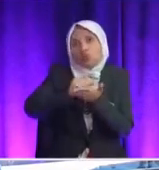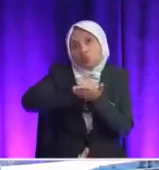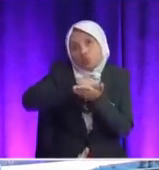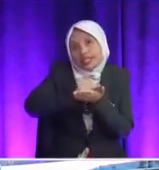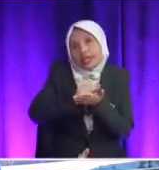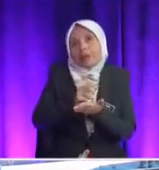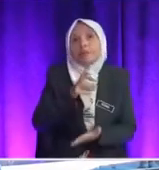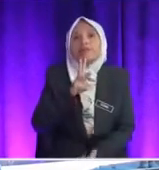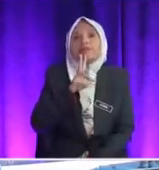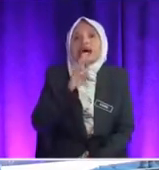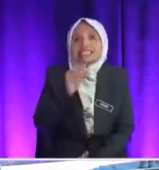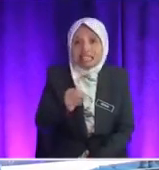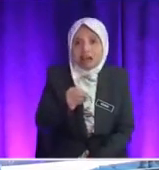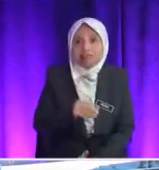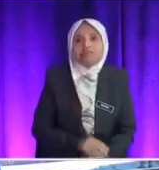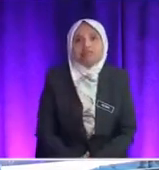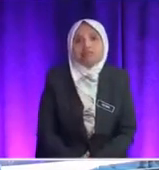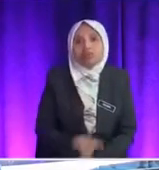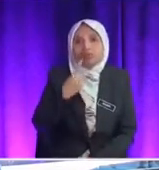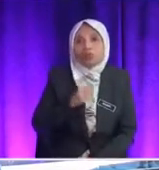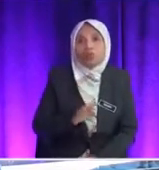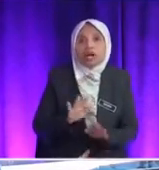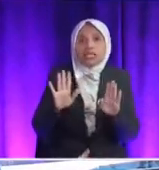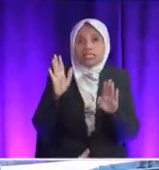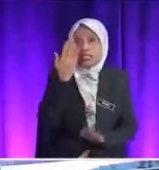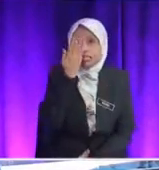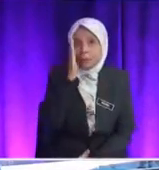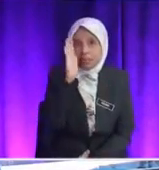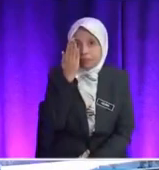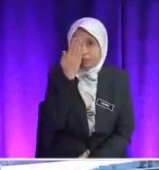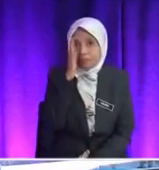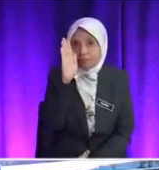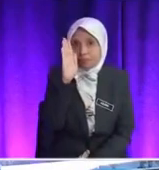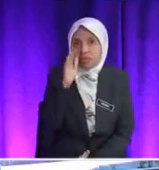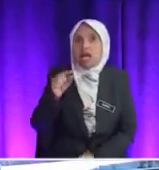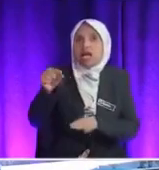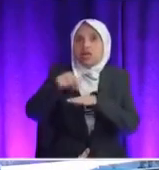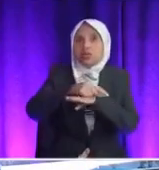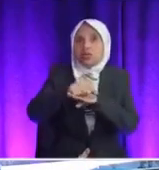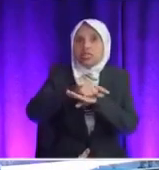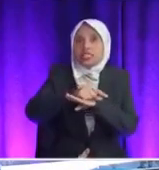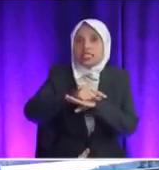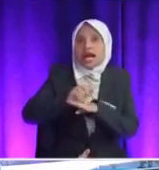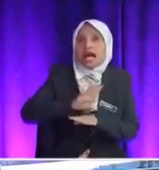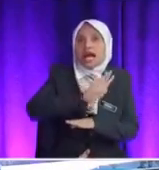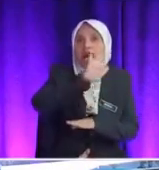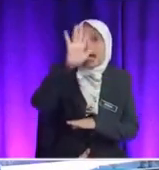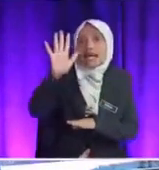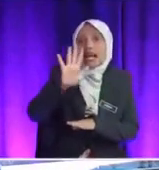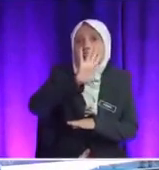baik eh Kemudian untuk cermin kita kena guna nih ah kain pelembut